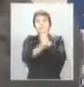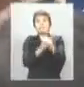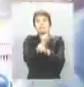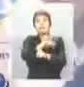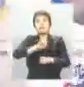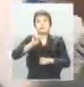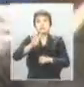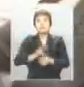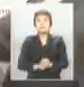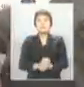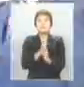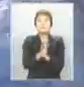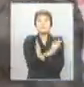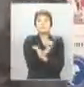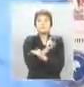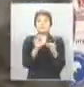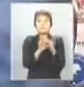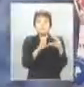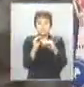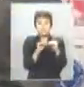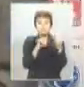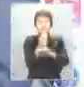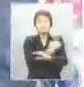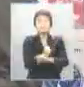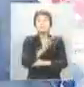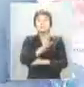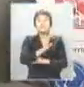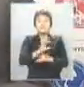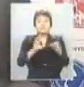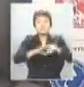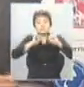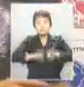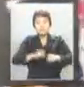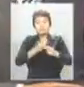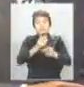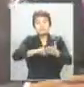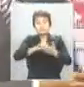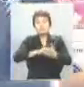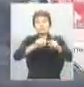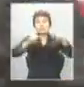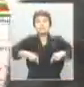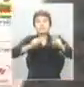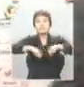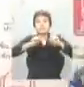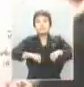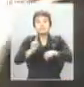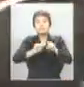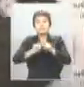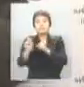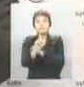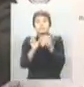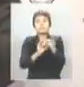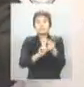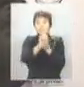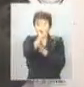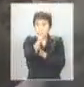านี้เนื้อหาสาระผ่านความเห็นชอบจากที่ประชุมพรรคการเมืองและได้ร่วมลงนามในพันธสัญญาข้อ1ที่ระบุว่ามิบัง